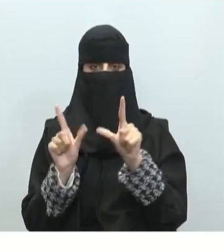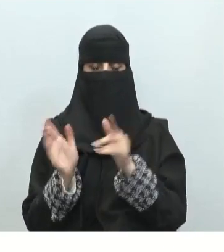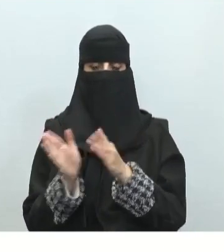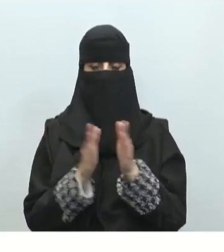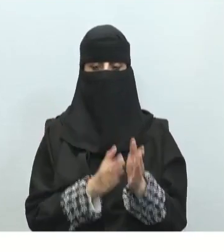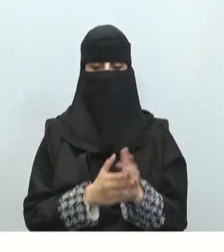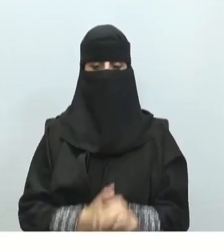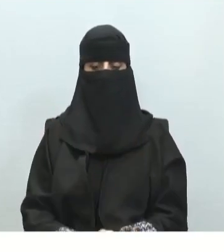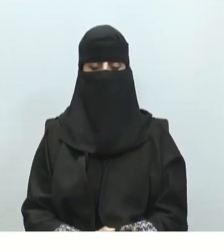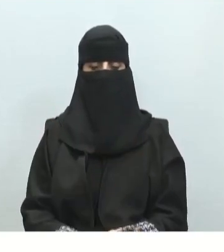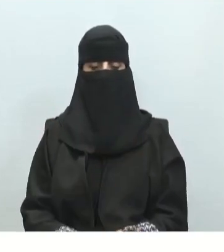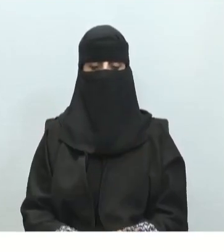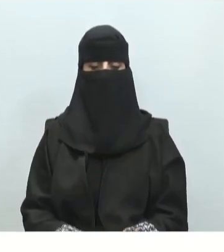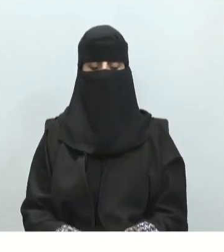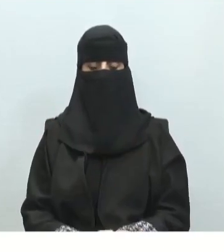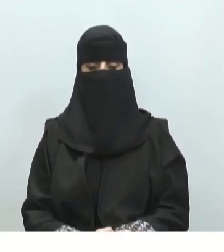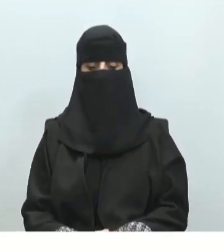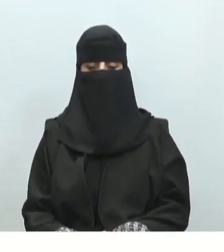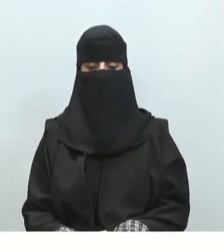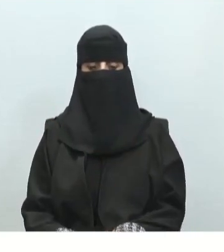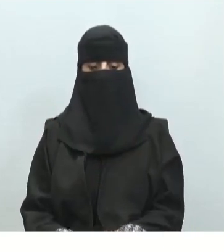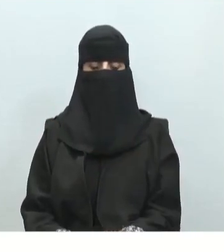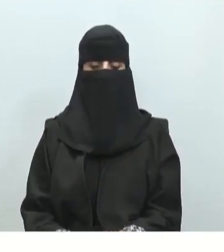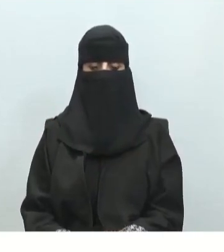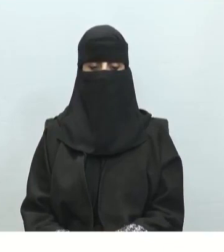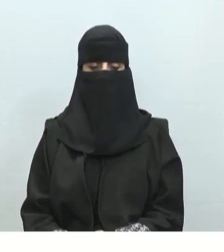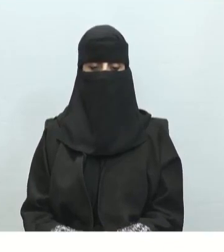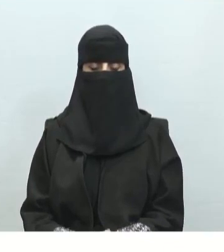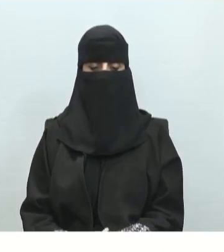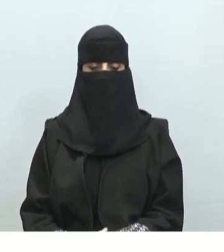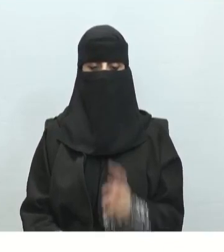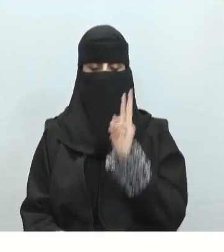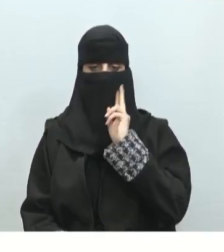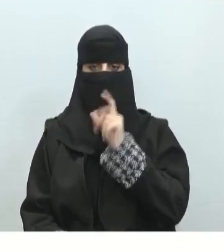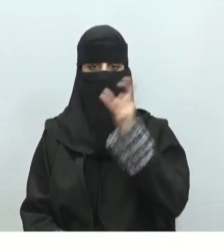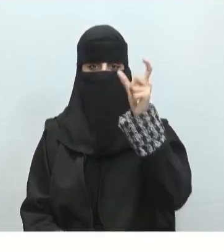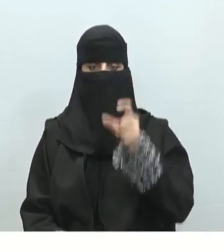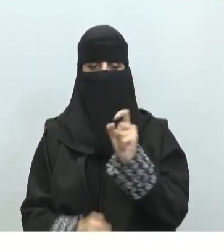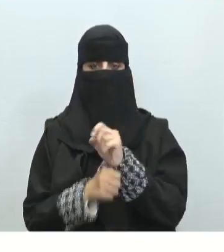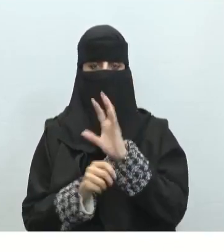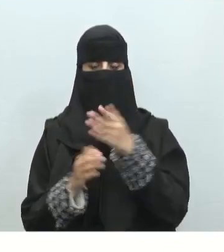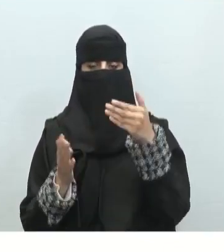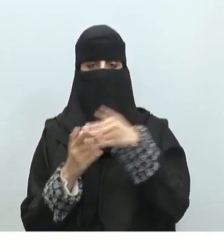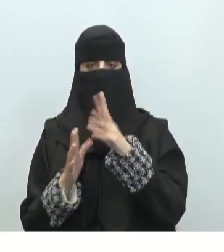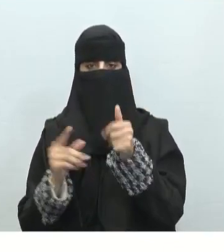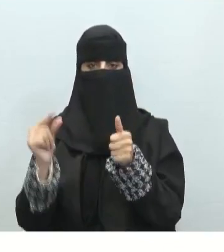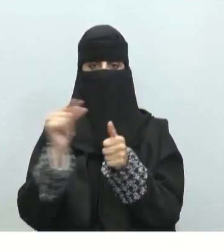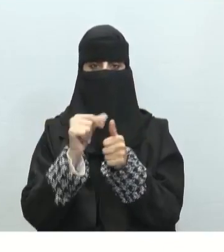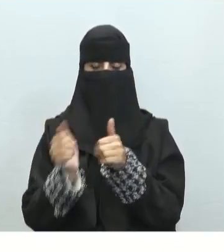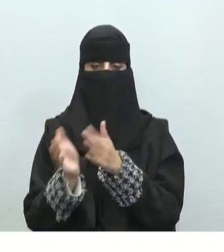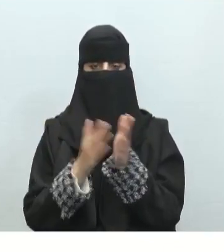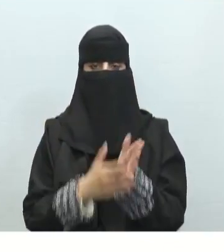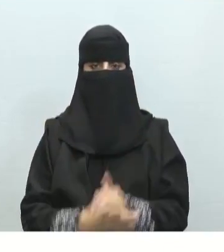منه اذا علامه الرفع ايها الابطال الضمه التي تظهر على الحرف